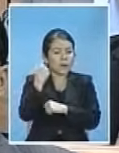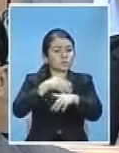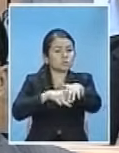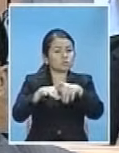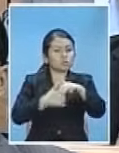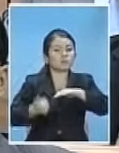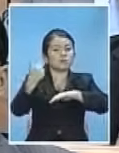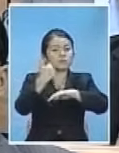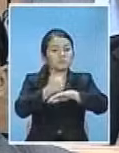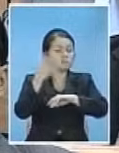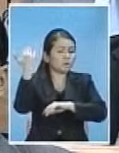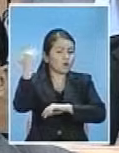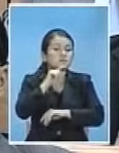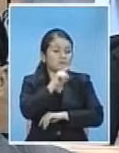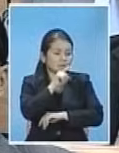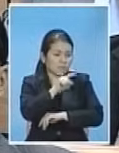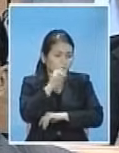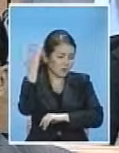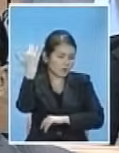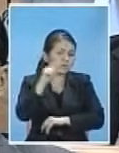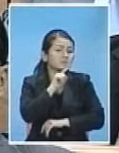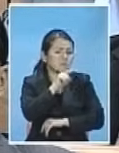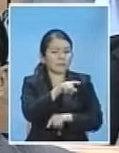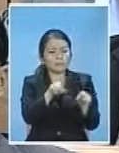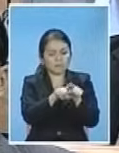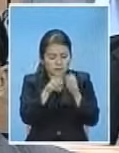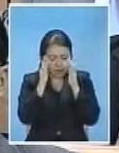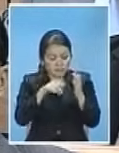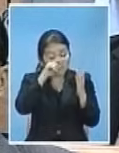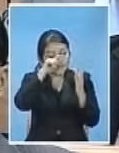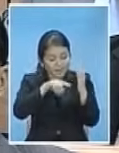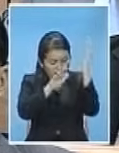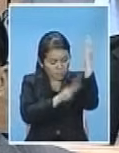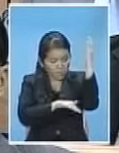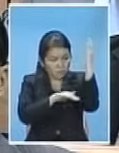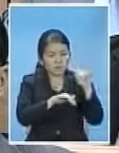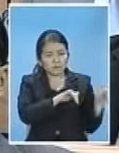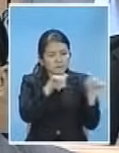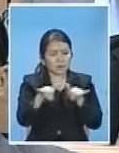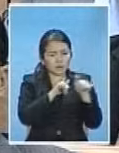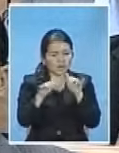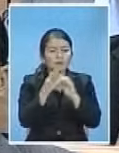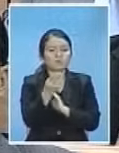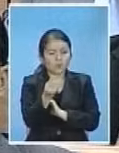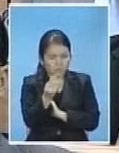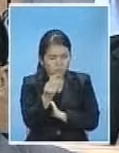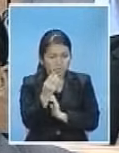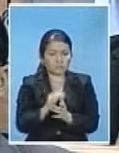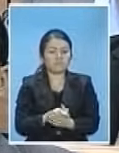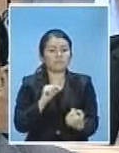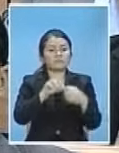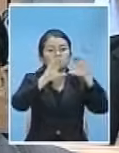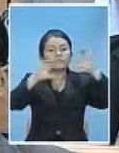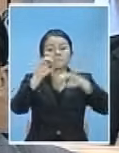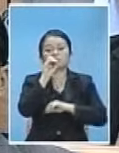ชนเนี่ยนะครับผมเคยตั้งกระทู้ถามในสมัยนั้นว่ามีคนไทยพุทธอพยพออกมากน้อยเพียงไรรัฐบาลสมัย